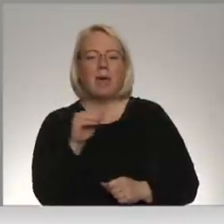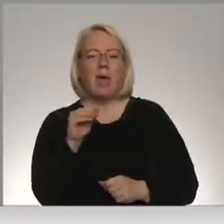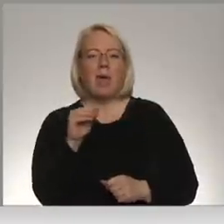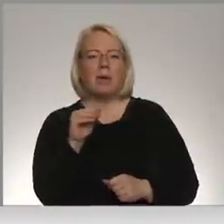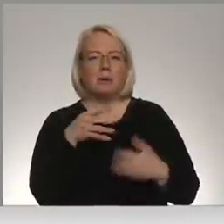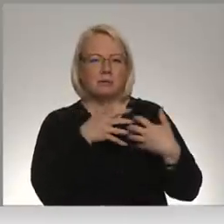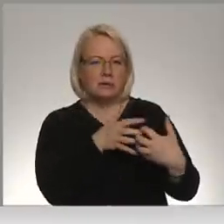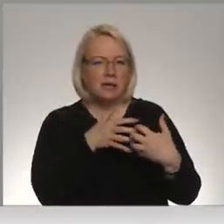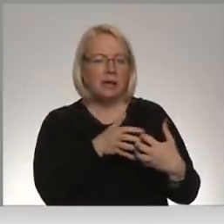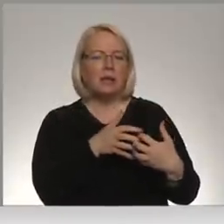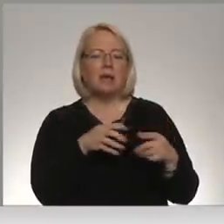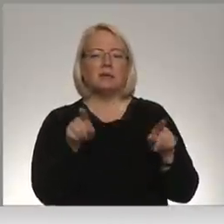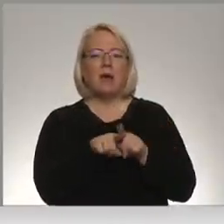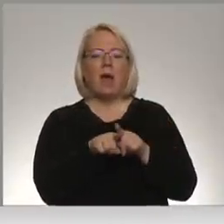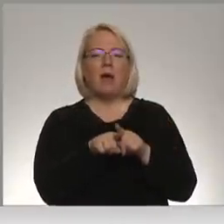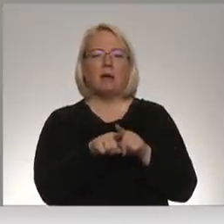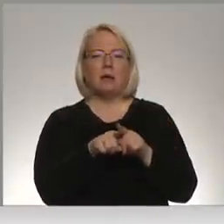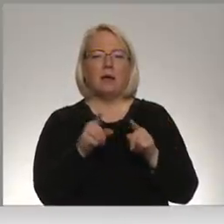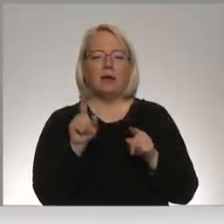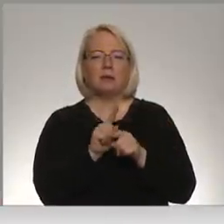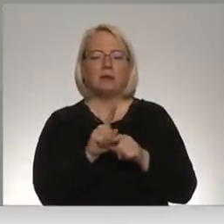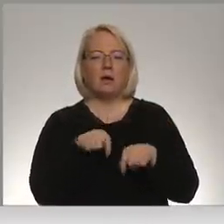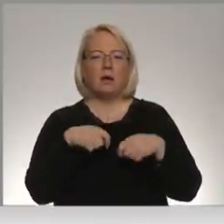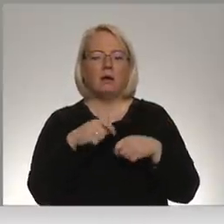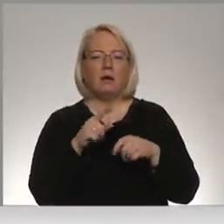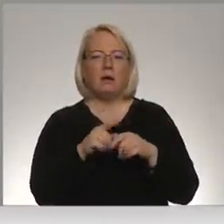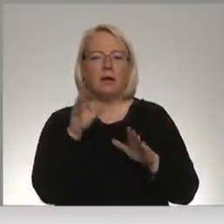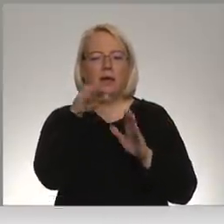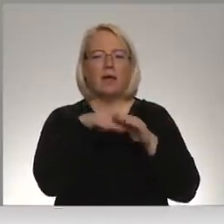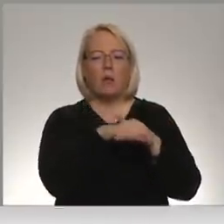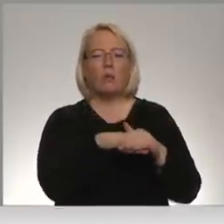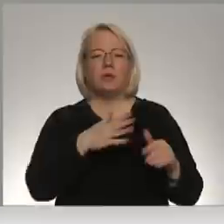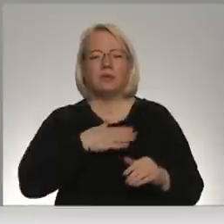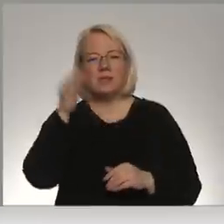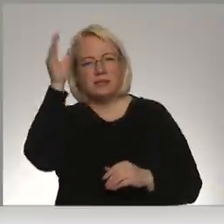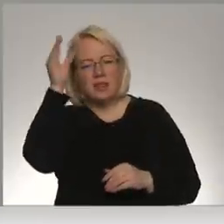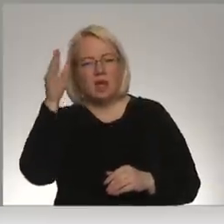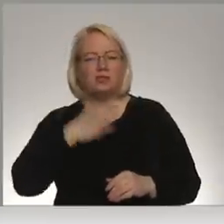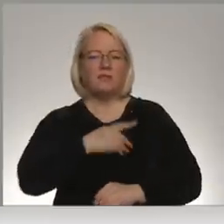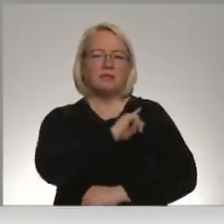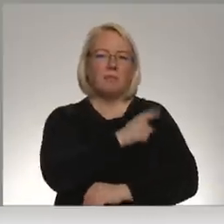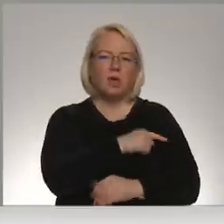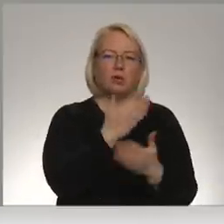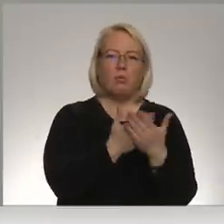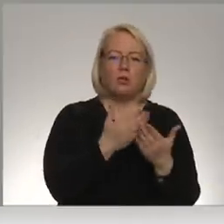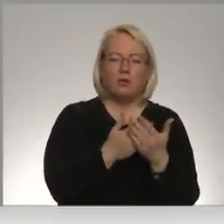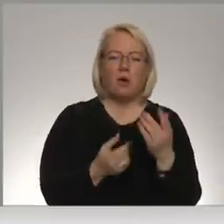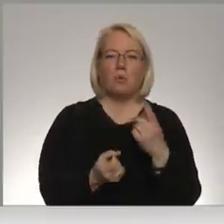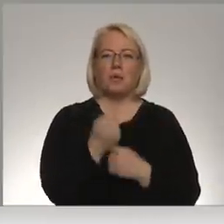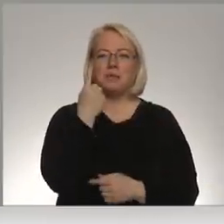kopā gan savas zināšanas, gan savas spējas, gan arī savu motivāciju, ir izrādījušās ļoti ciets